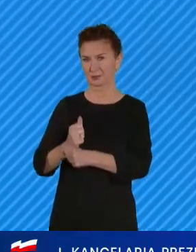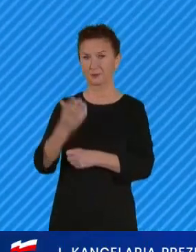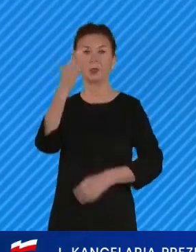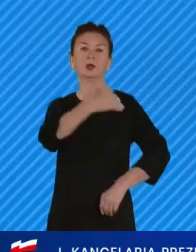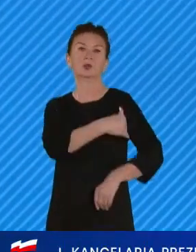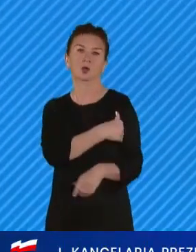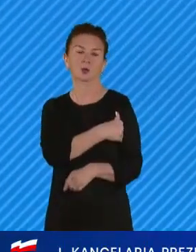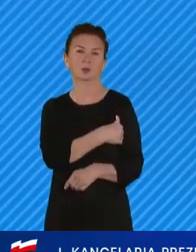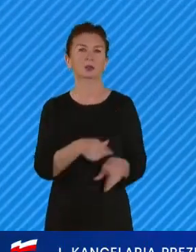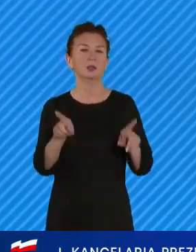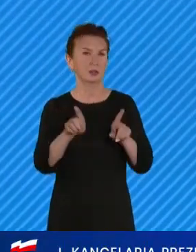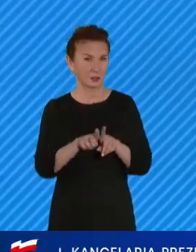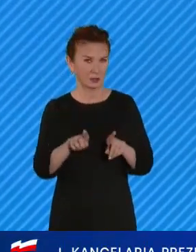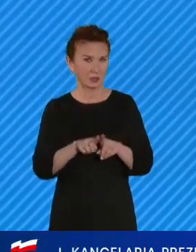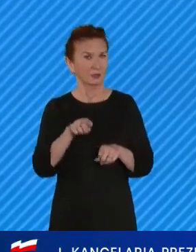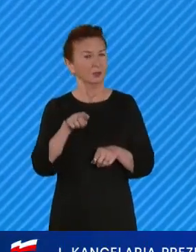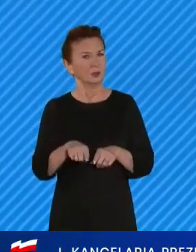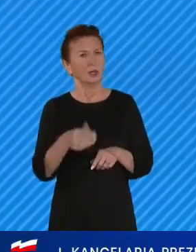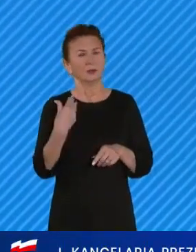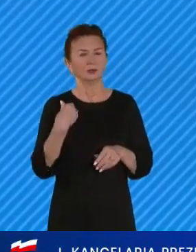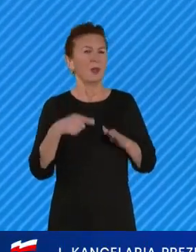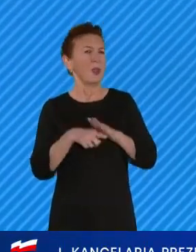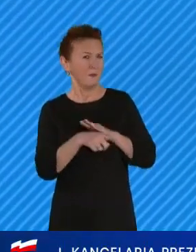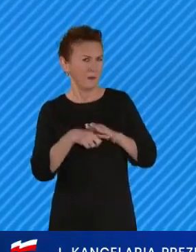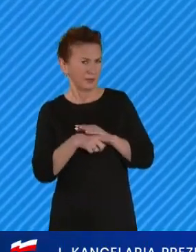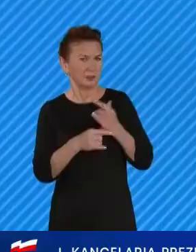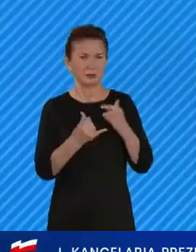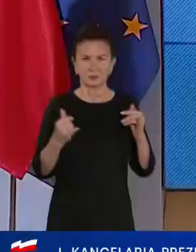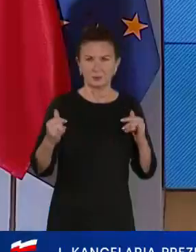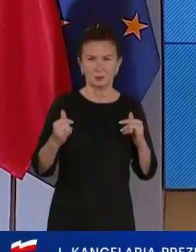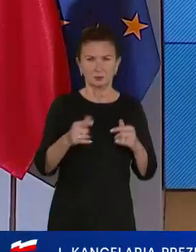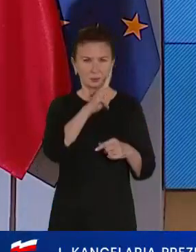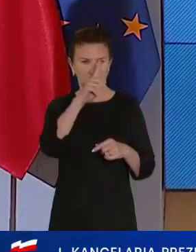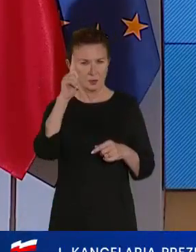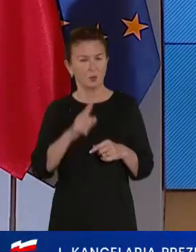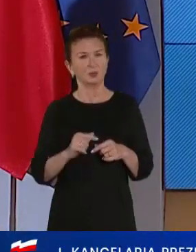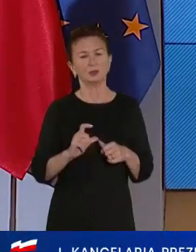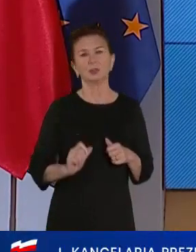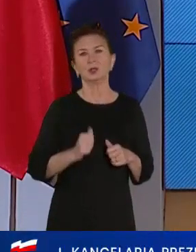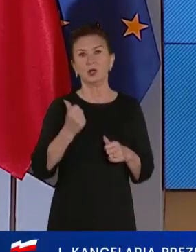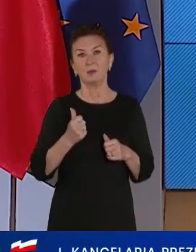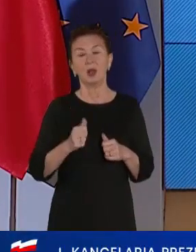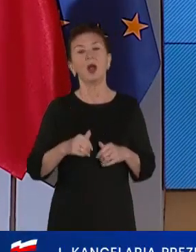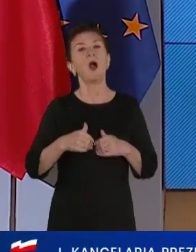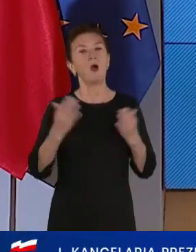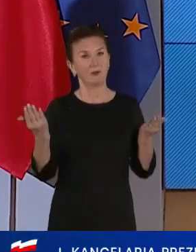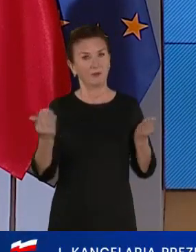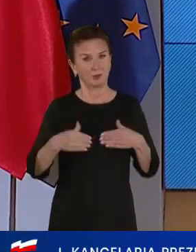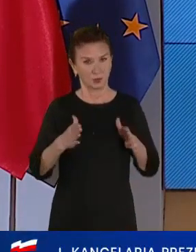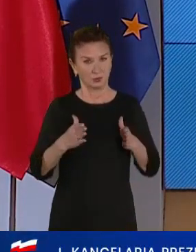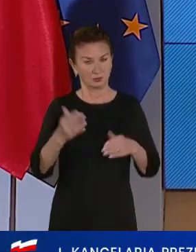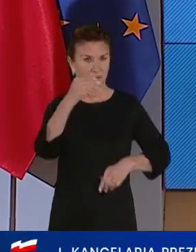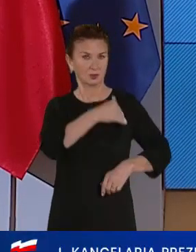Szkoły. Również tutaj byliśmy nakłaniani przez niektórych ludzi, ośrodki do otwarcia szkół.